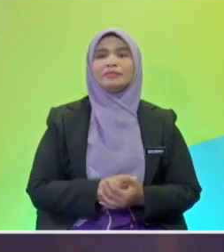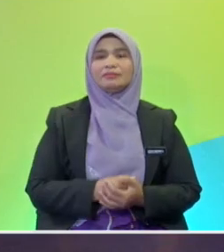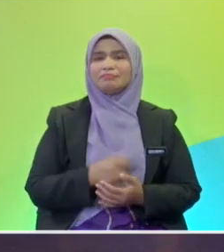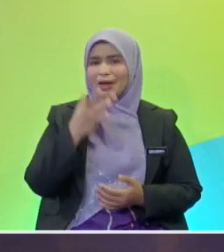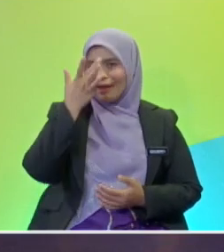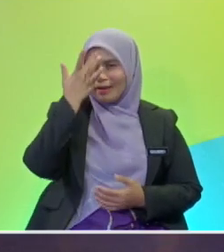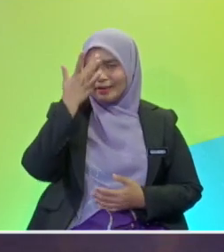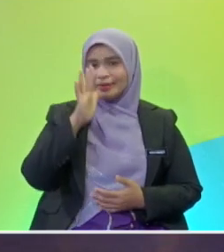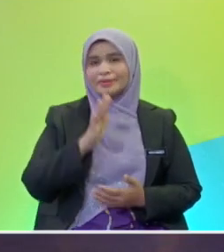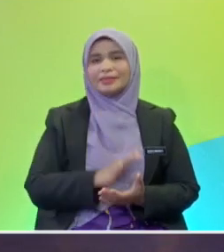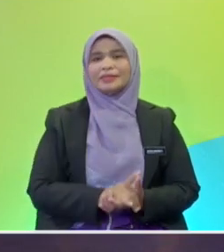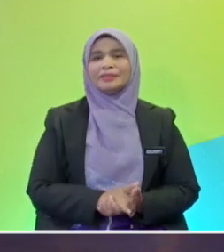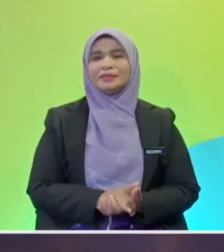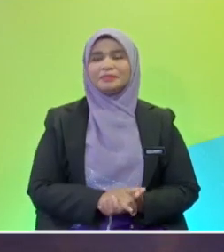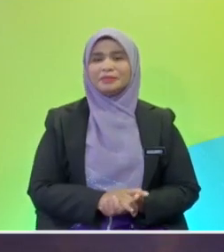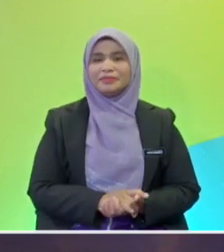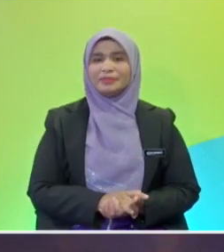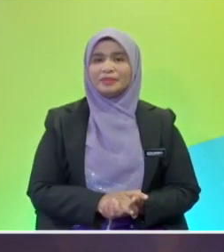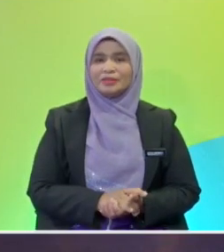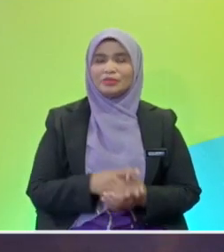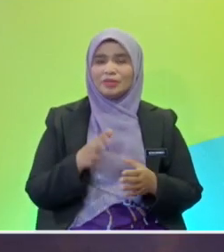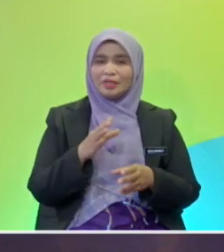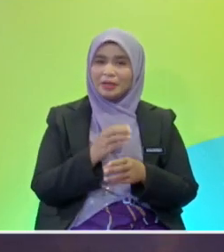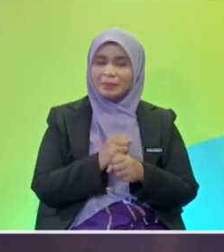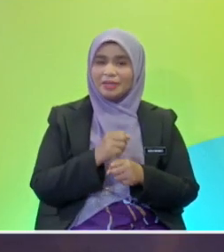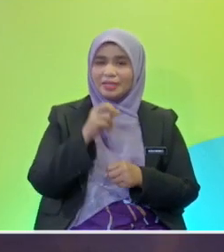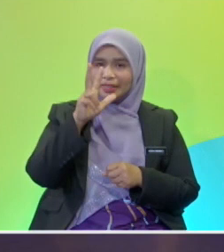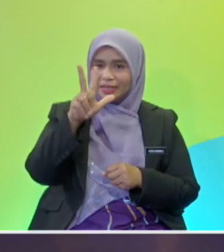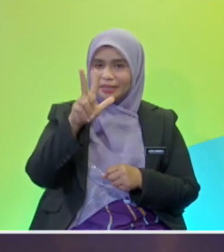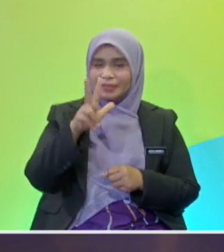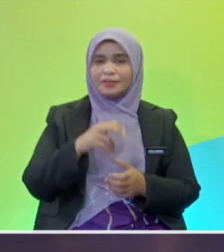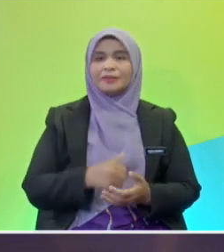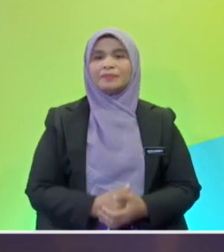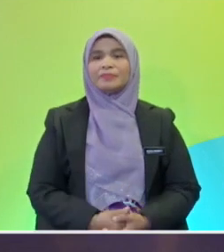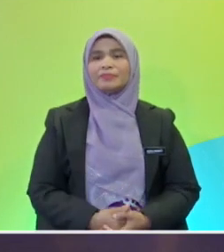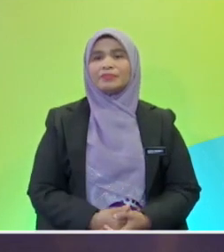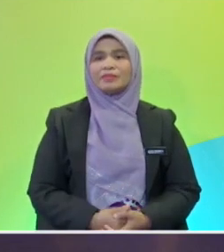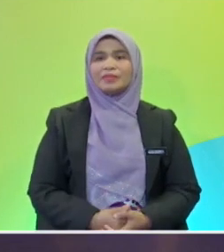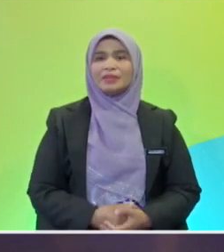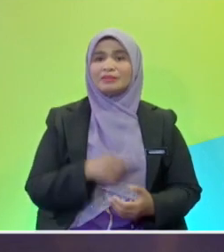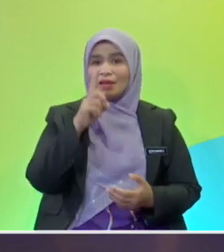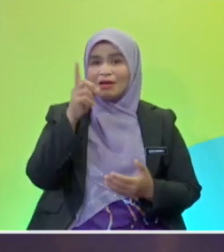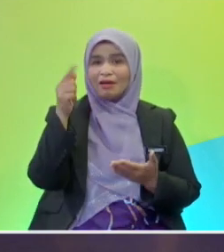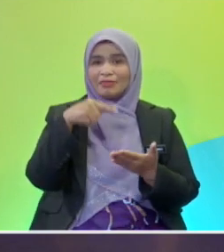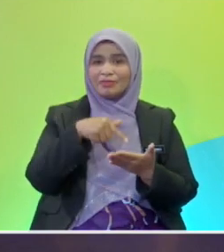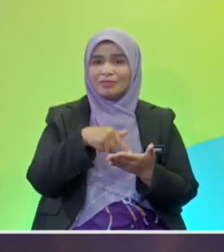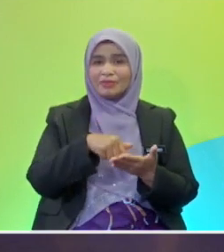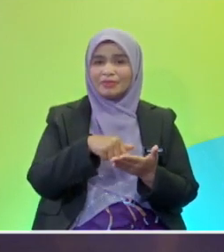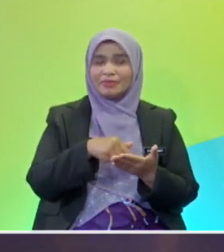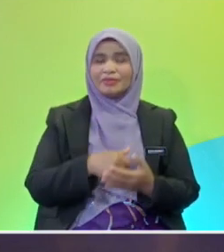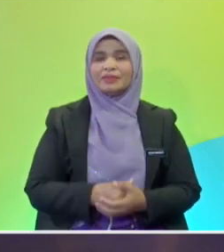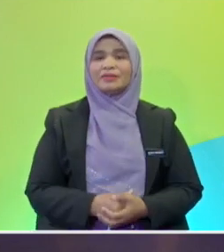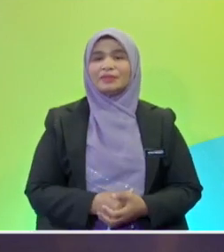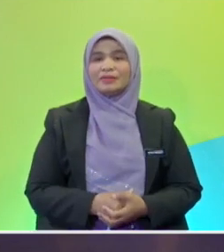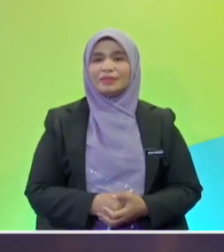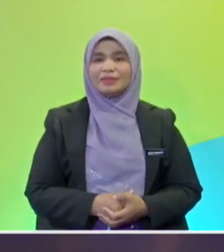ni sembat okey Mira dah dapat tiga kita bagi lagi satulah yang susah sikit satu lagi satu lagieng apa